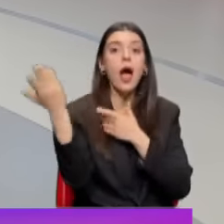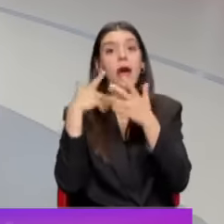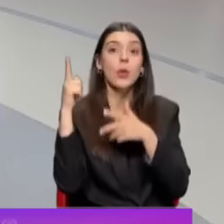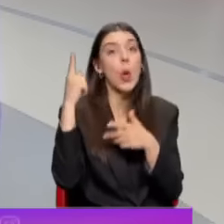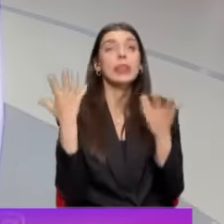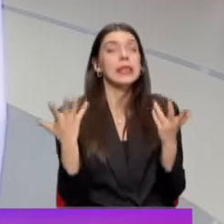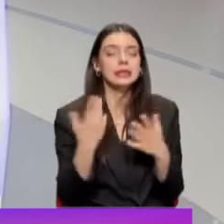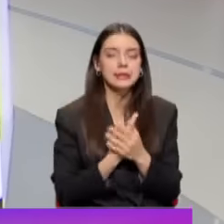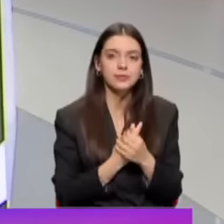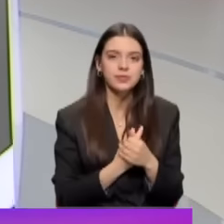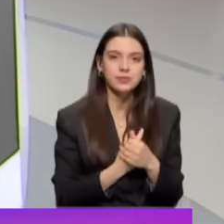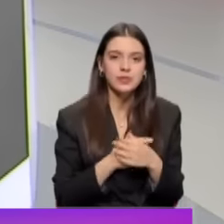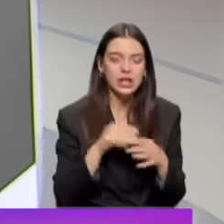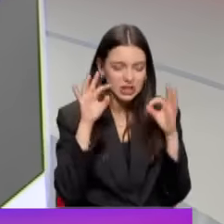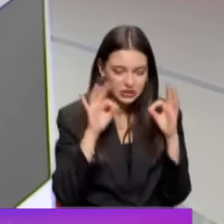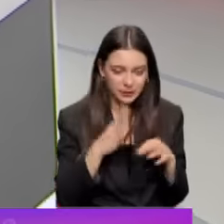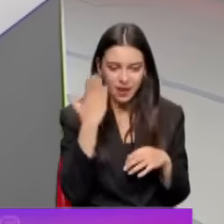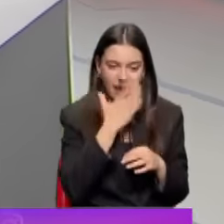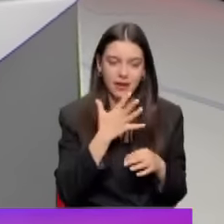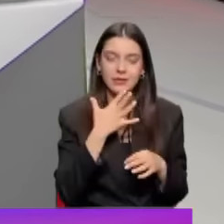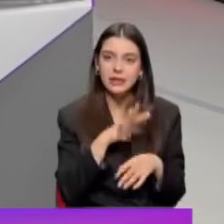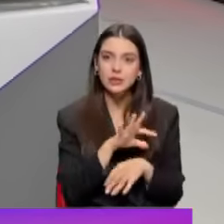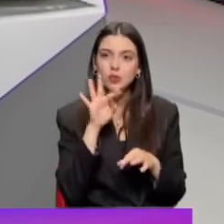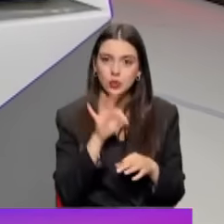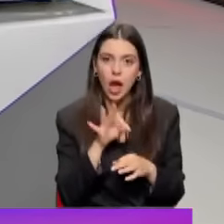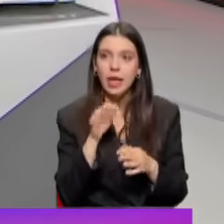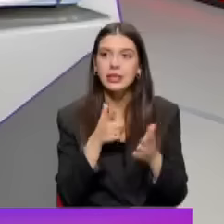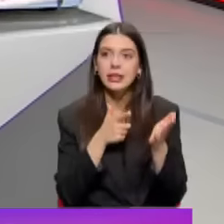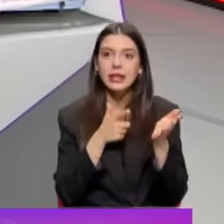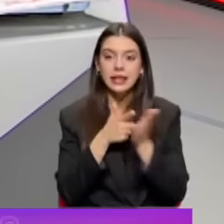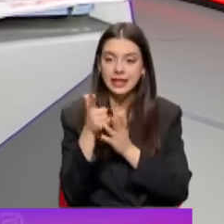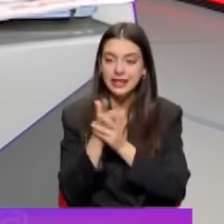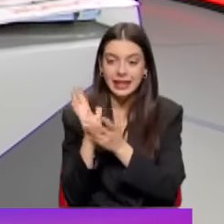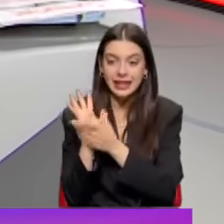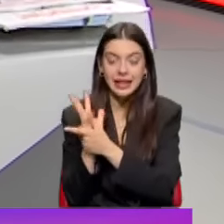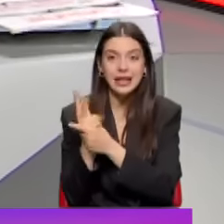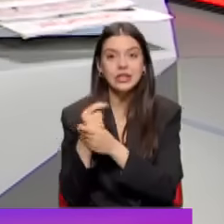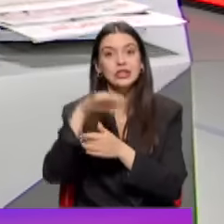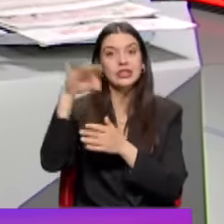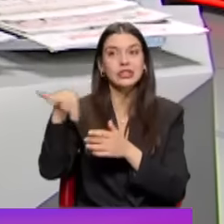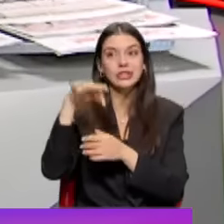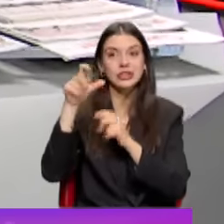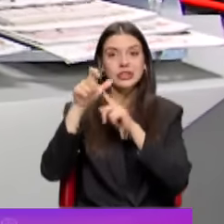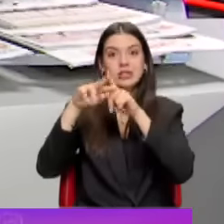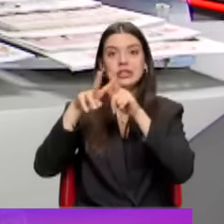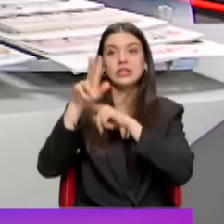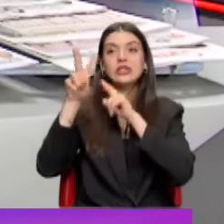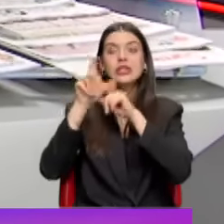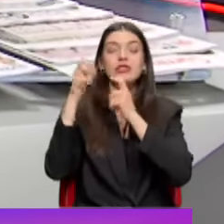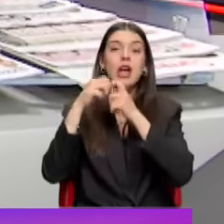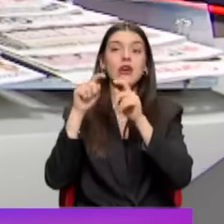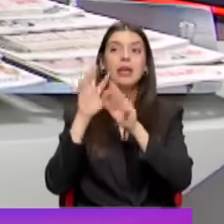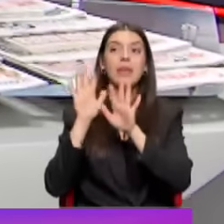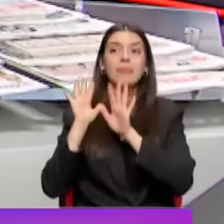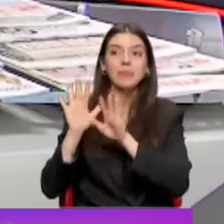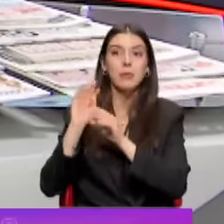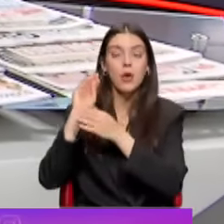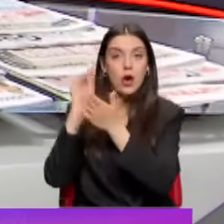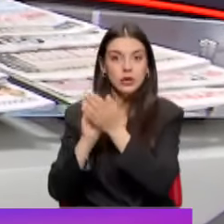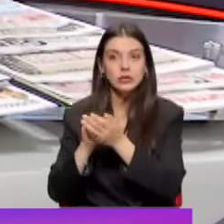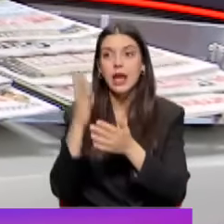önce Şimdi Karadeniz'in şu anda gündemi çay hasadı yeni yapıldı çaylar çay kur depolarına konuldu fiyat bekliyordu